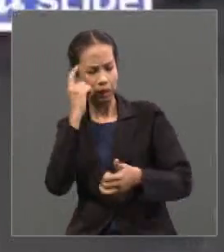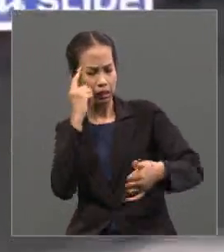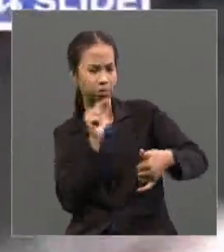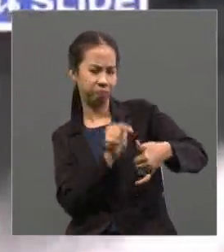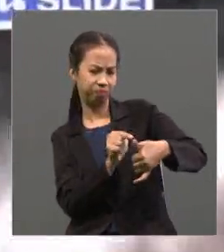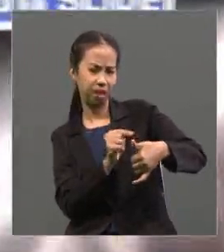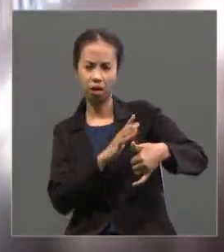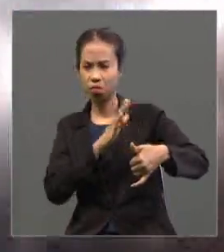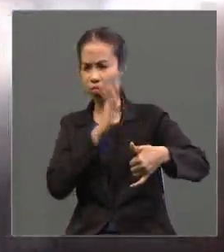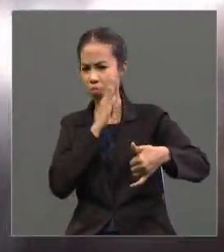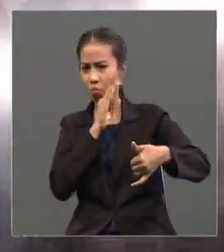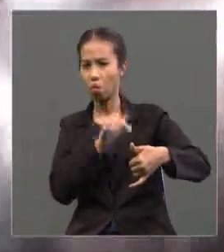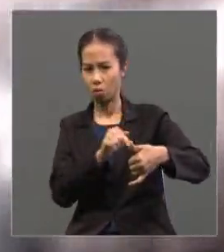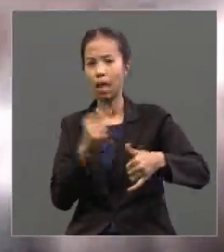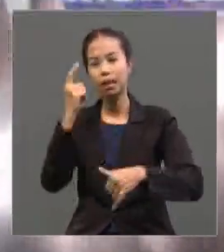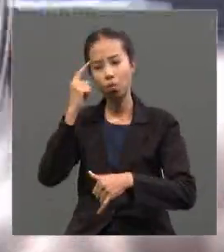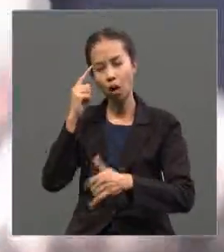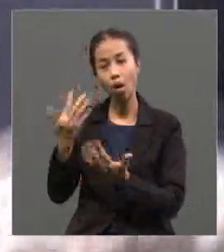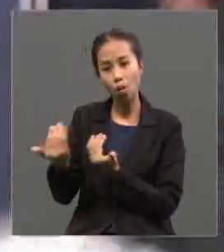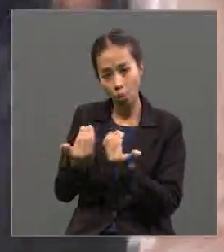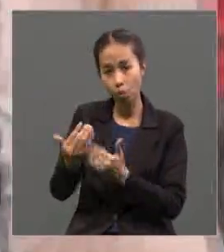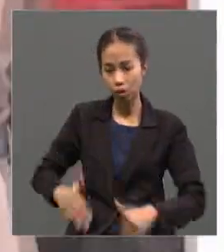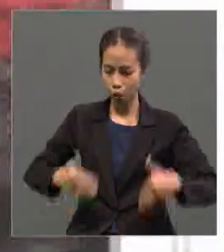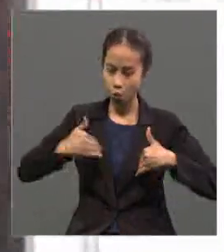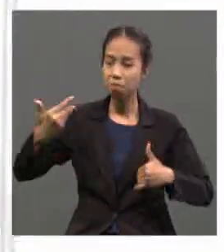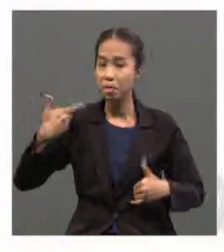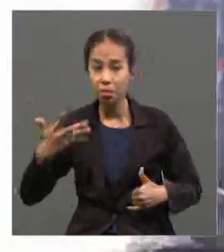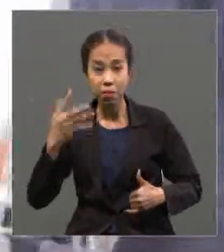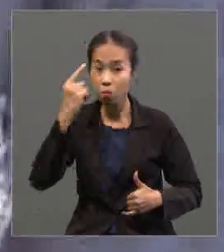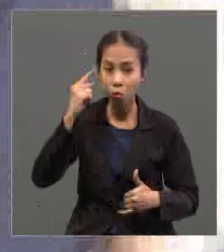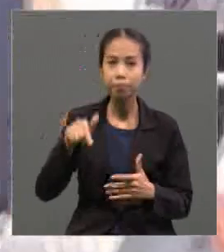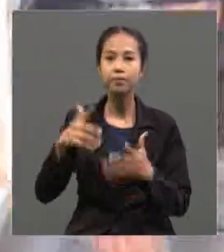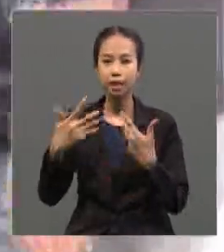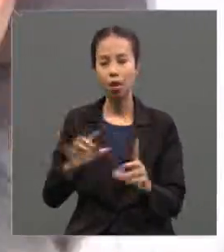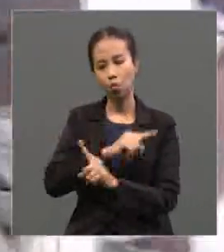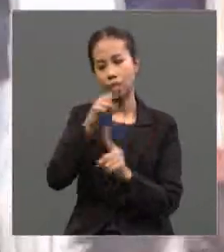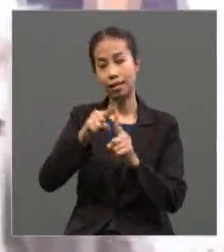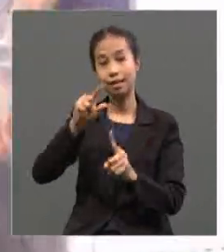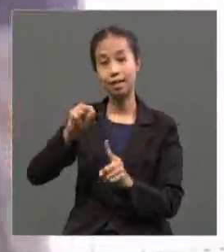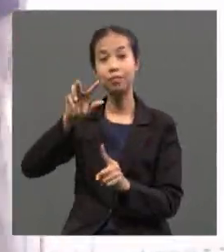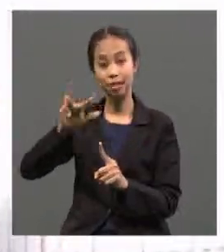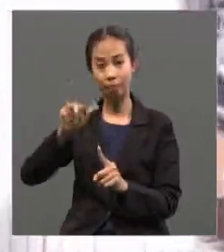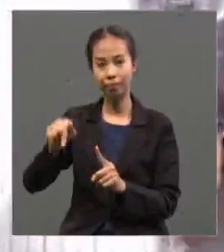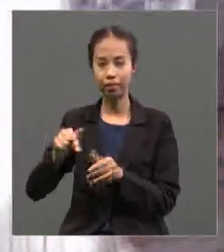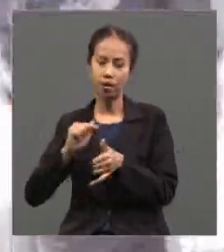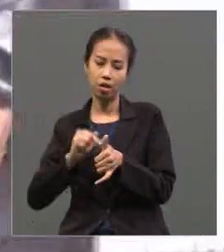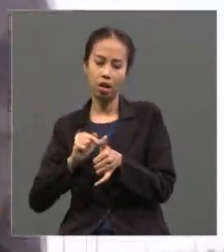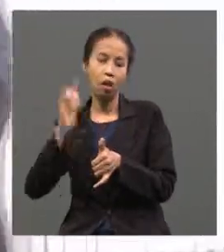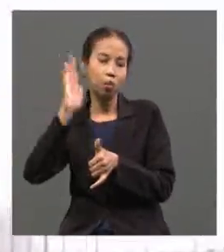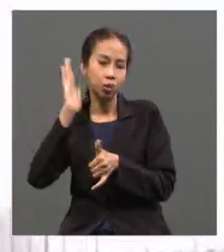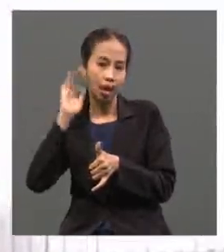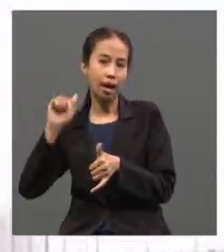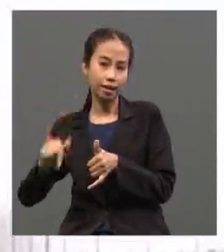คาดว่าจะได้คำตอบว่าเด็กยังมีชีวิตอยู่หรือไม่จน23กุมภาพันธ์ตำรวจนำตัวนายพุทธและนายแจ้ขอศาลฝ